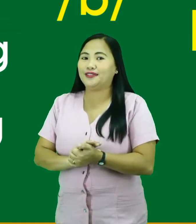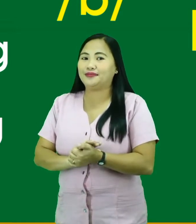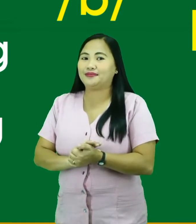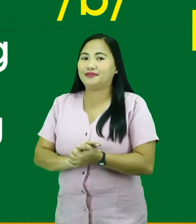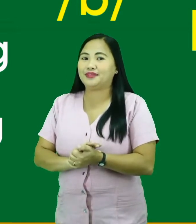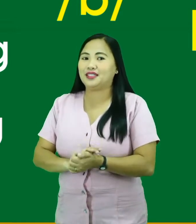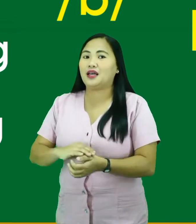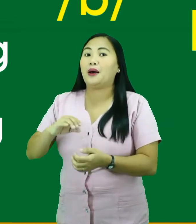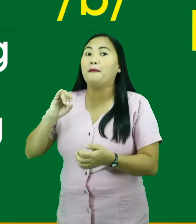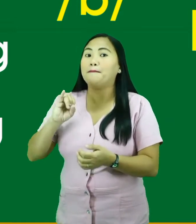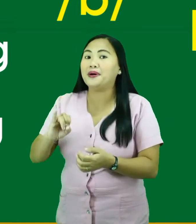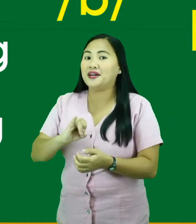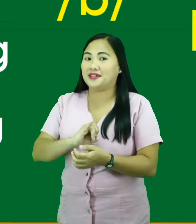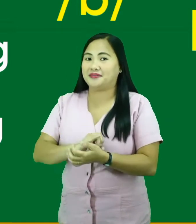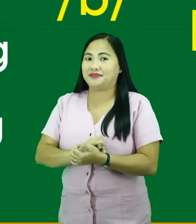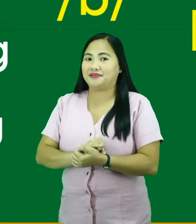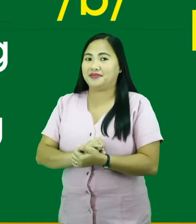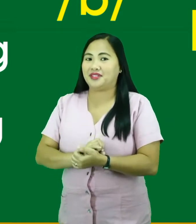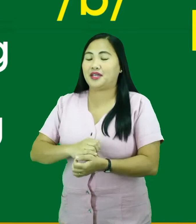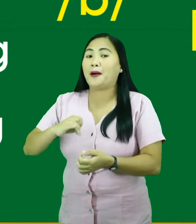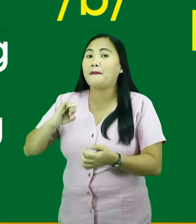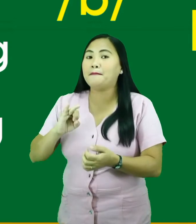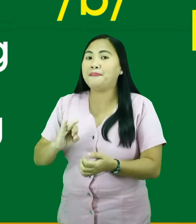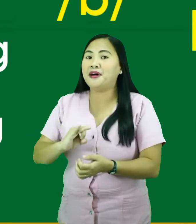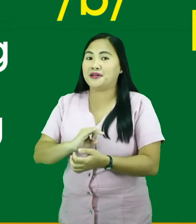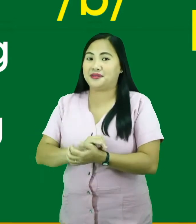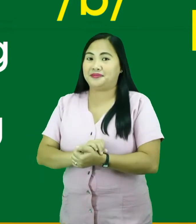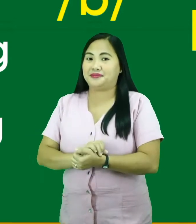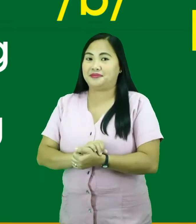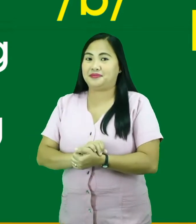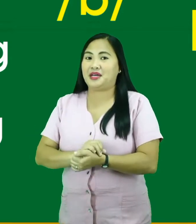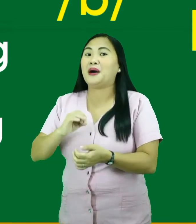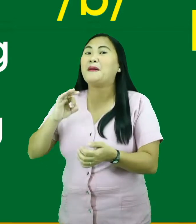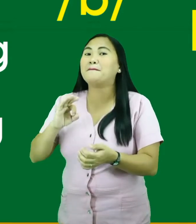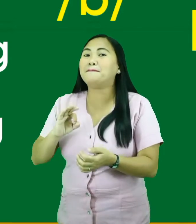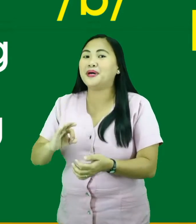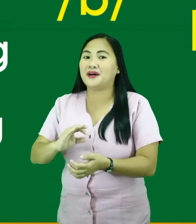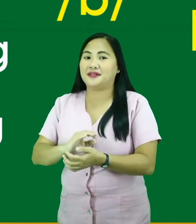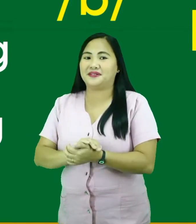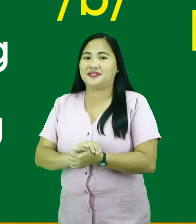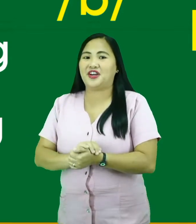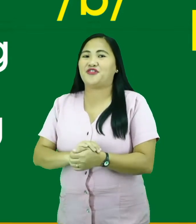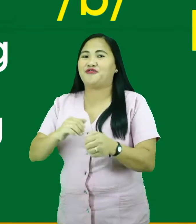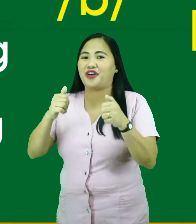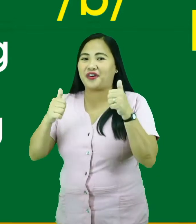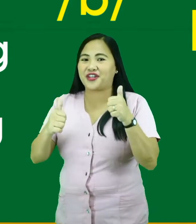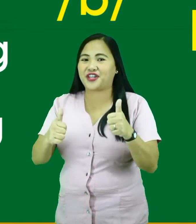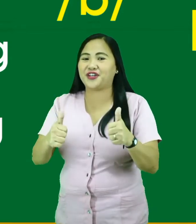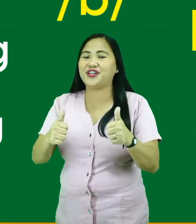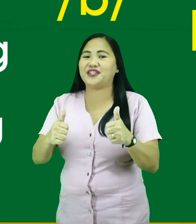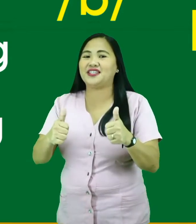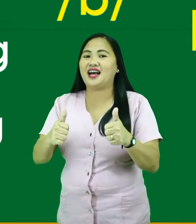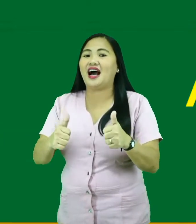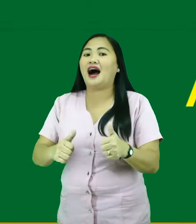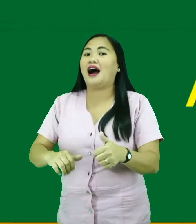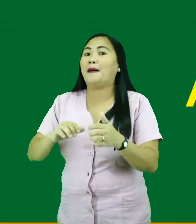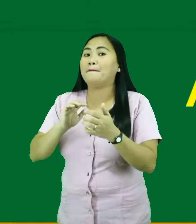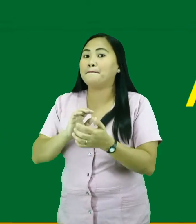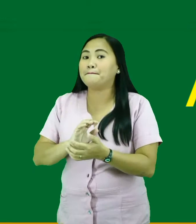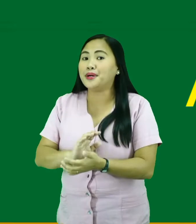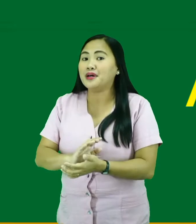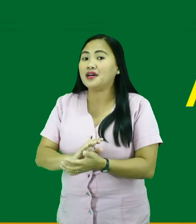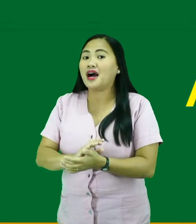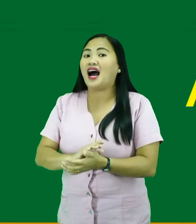katulo. B. B. B. Very good.